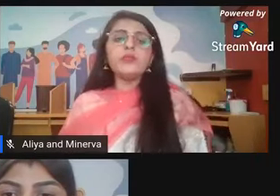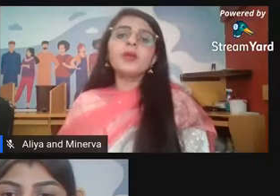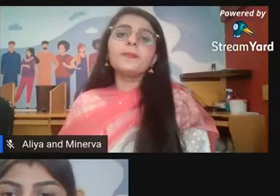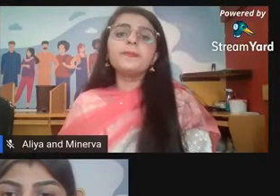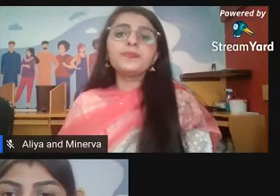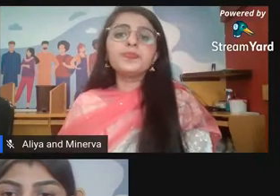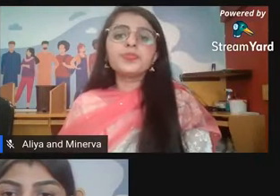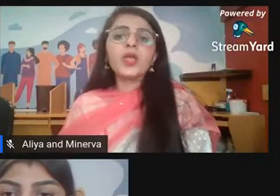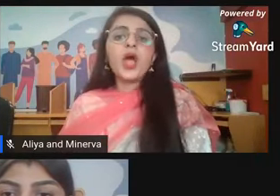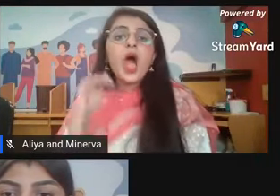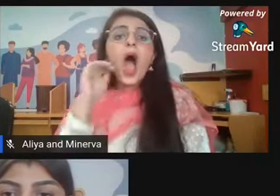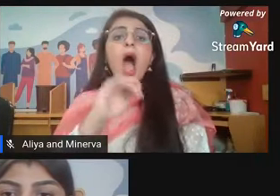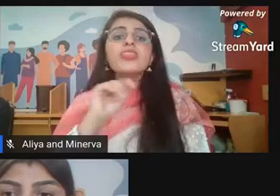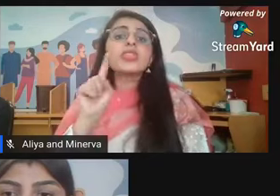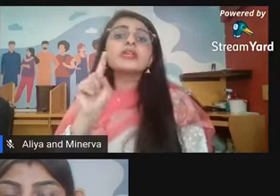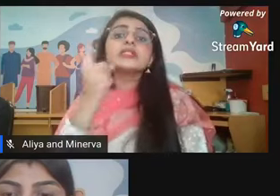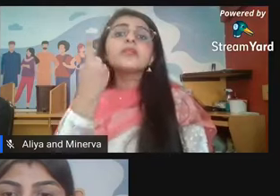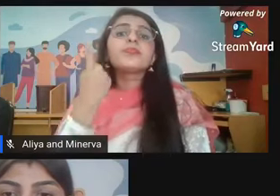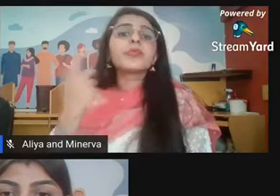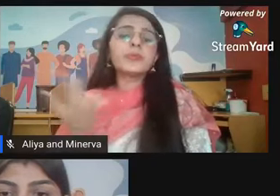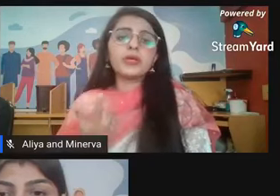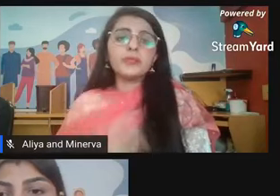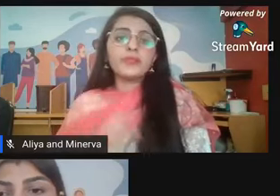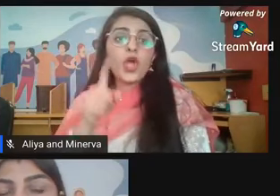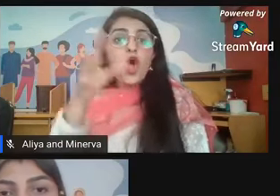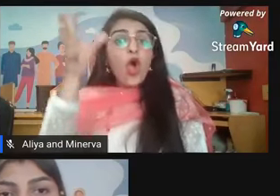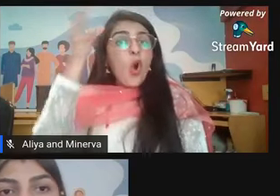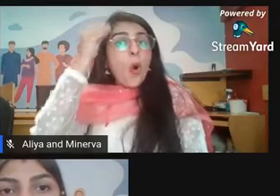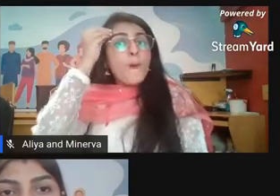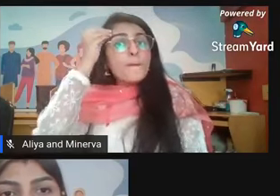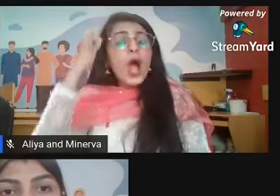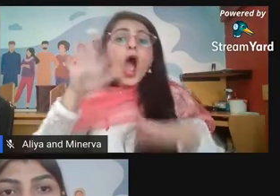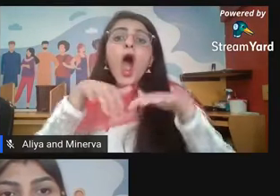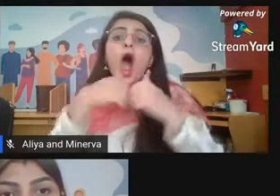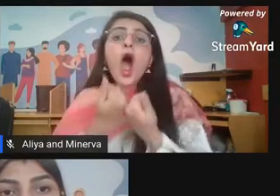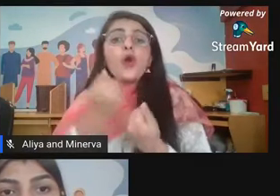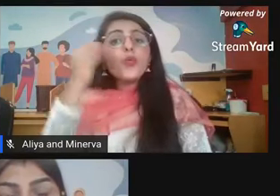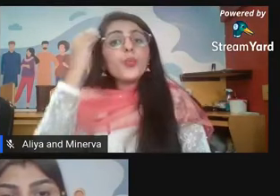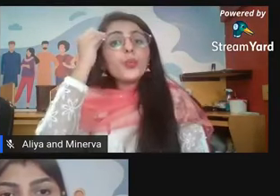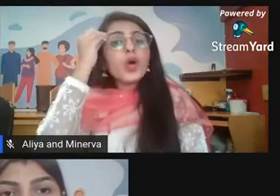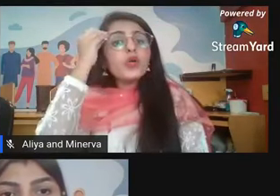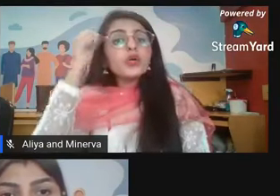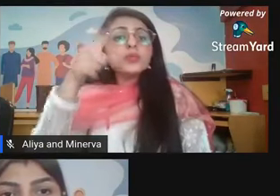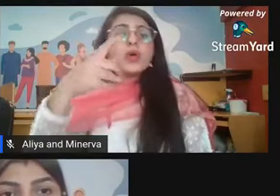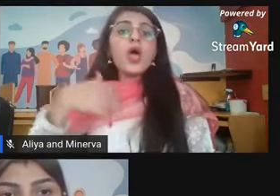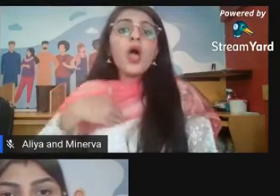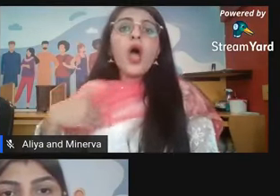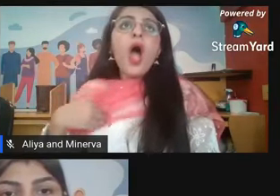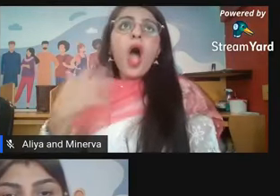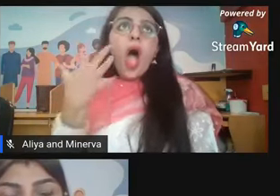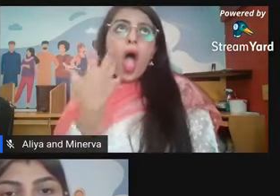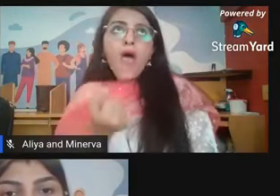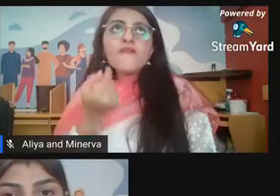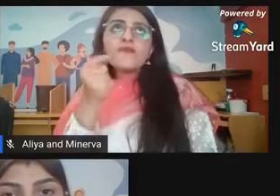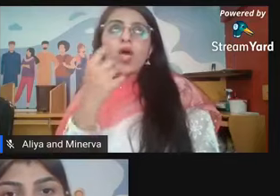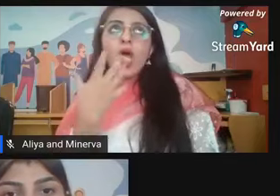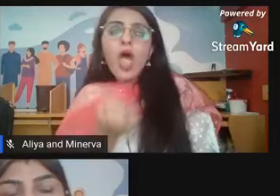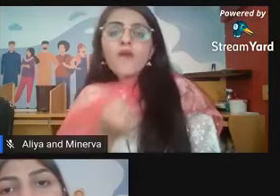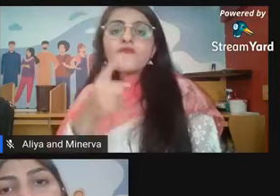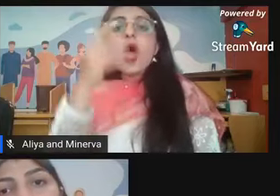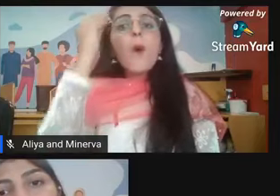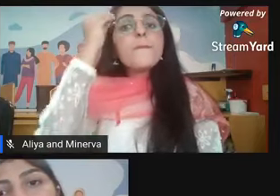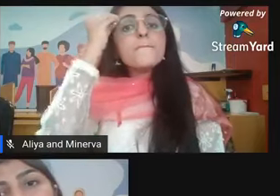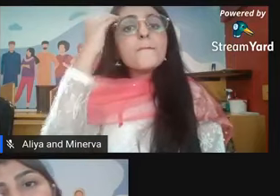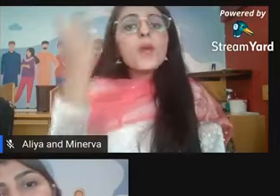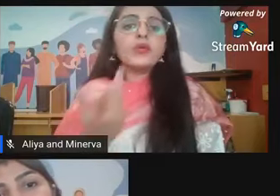Achha, sabse pehle to question ye aata hai ki how would you come to know that you are having breast symptoms? Aapko pata kaise chalega? ऐसा